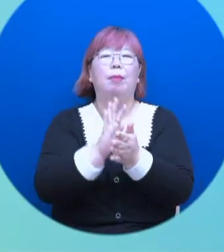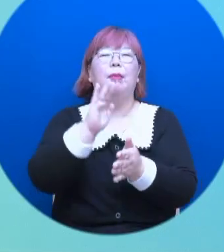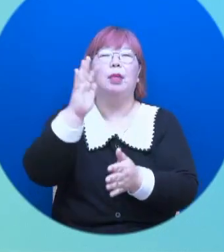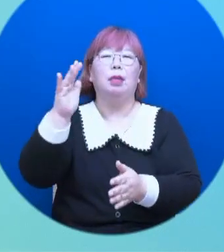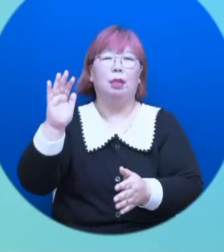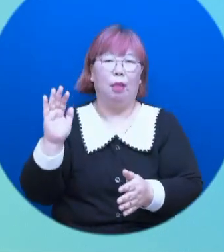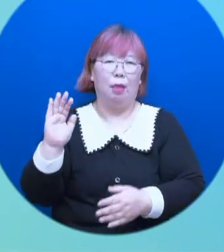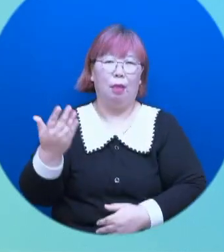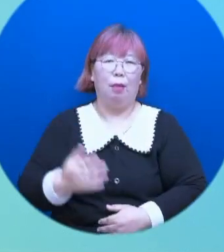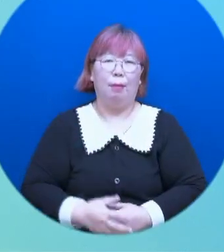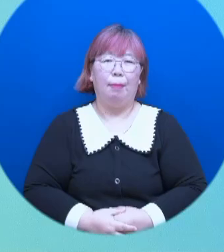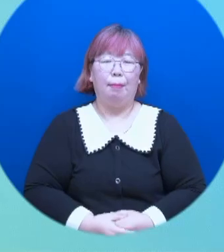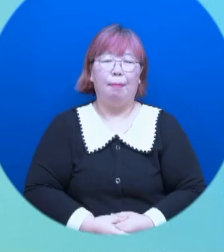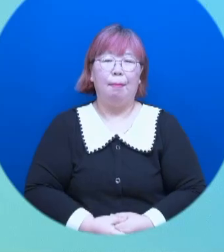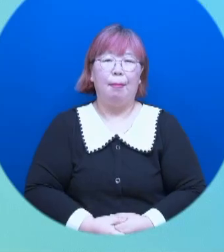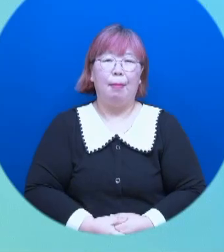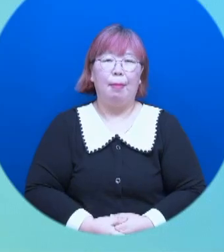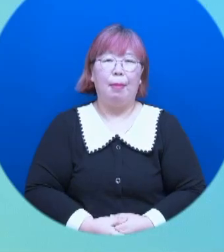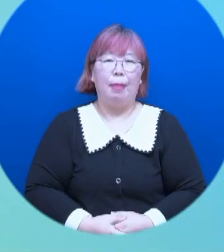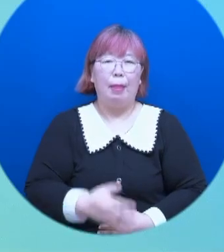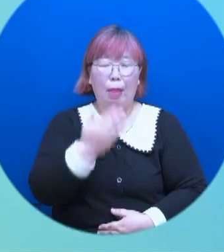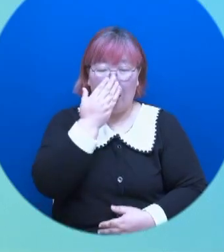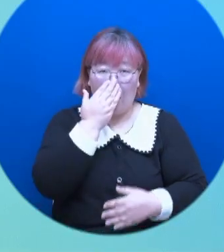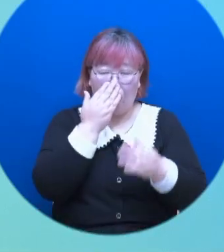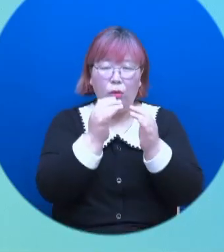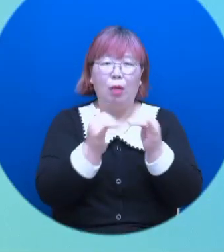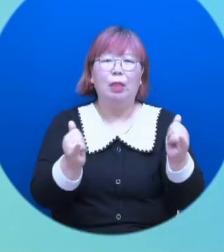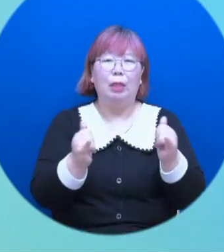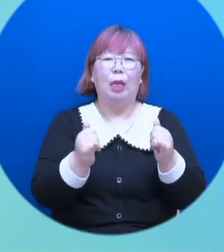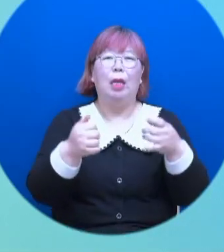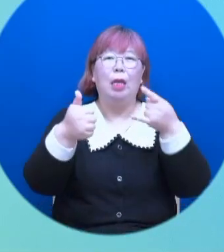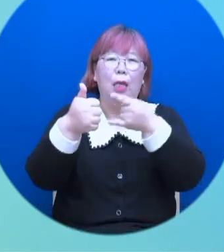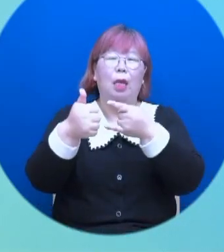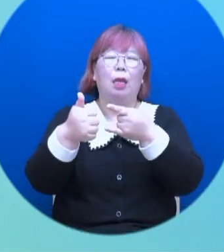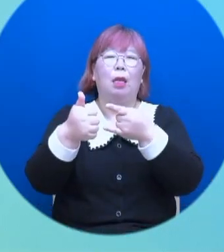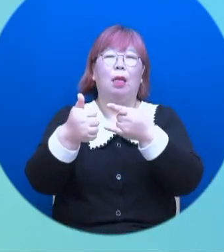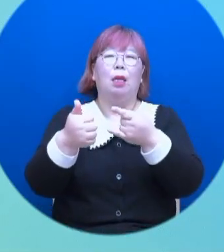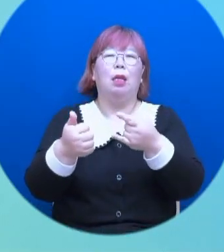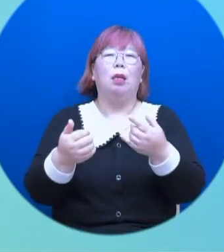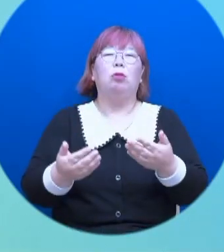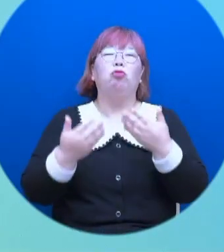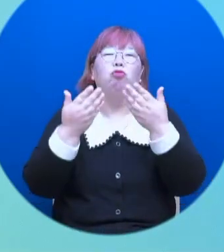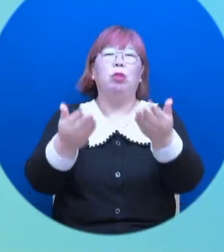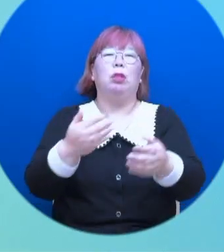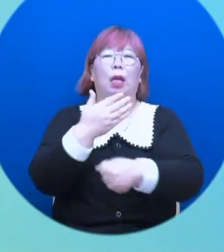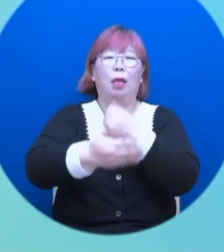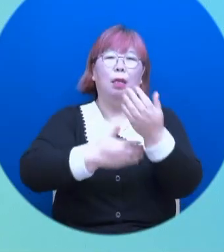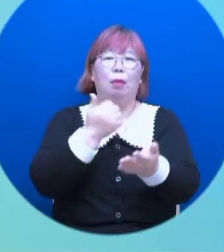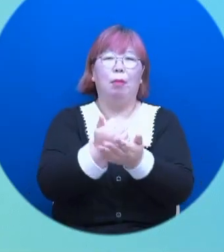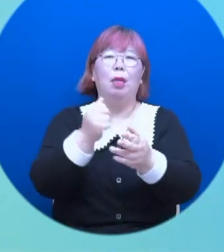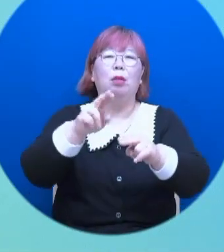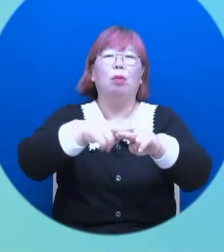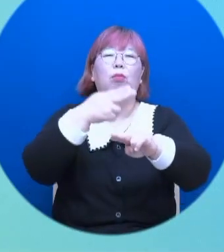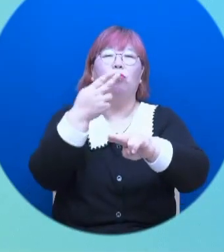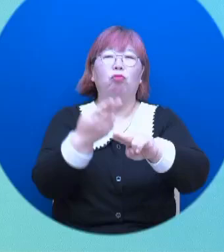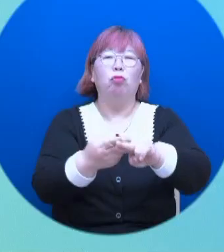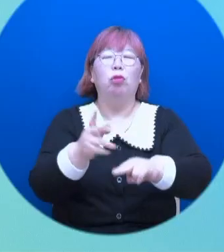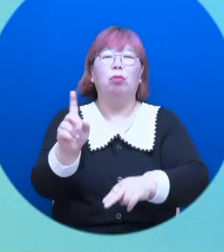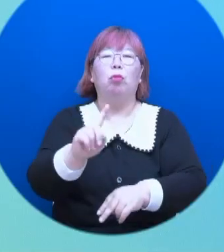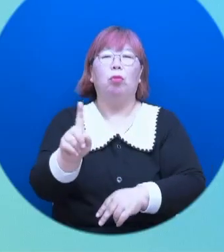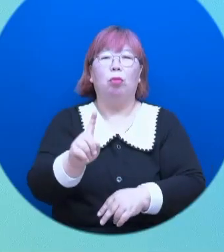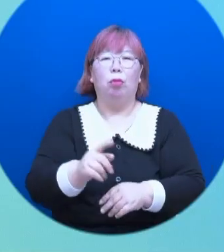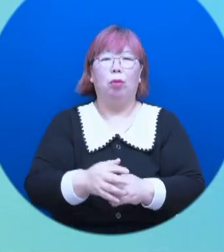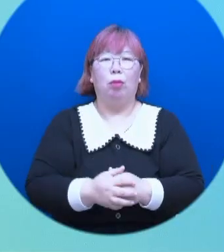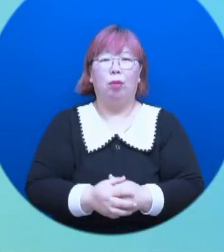때 그 겸손한 자들에게 주시는 하나님의 선물, 그것이 무엇일까요?